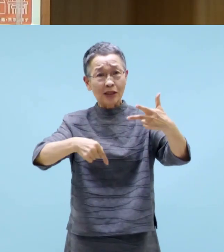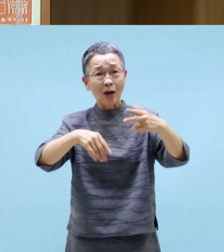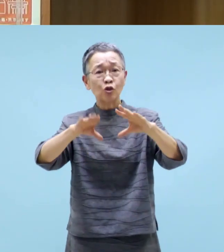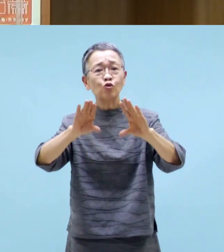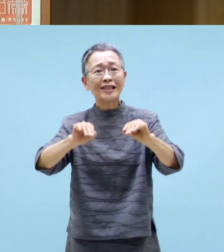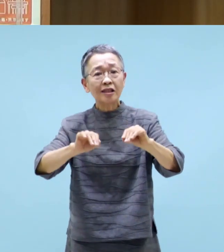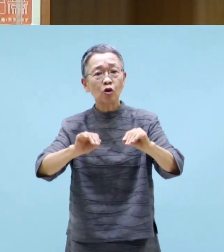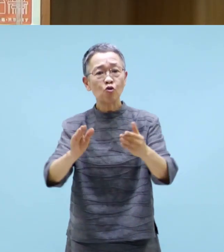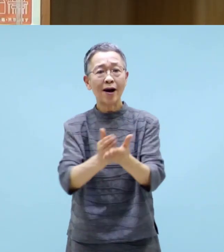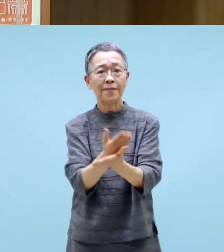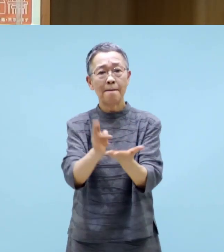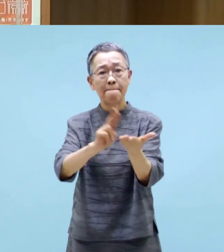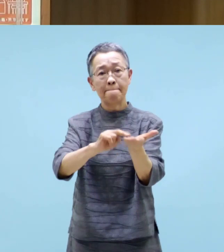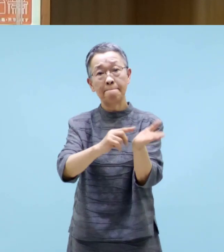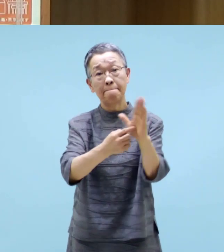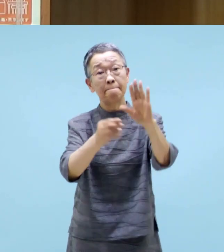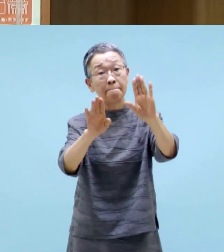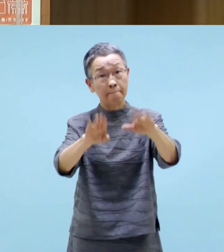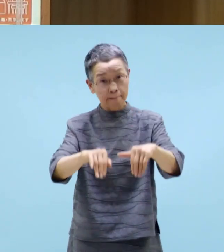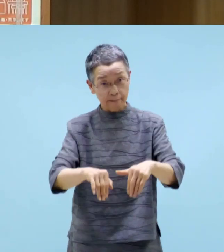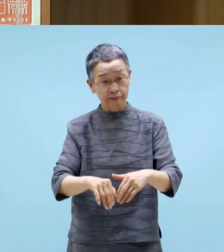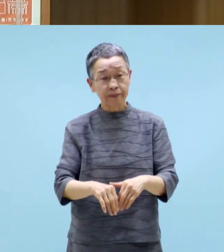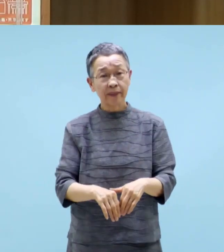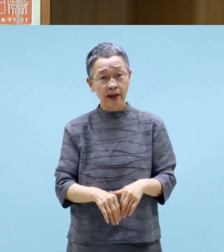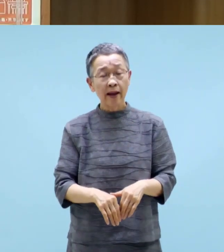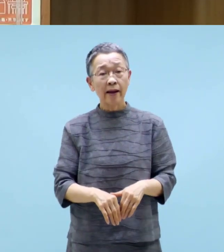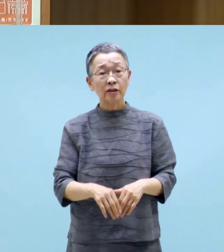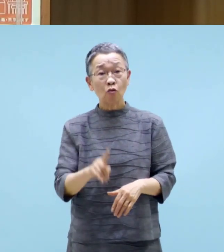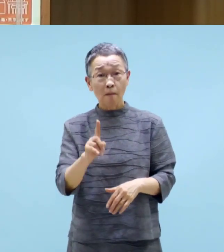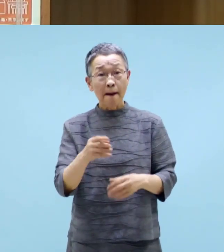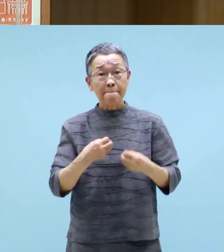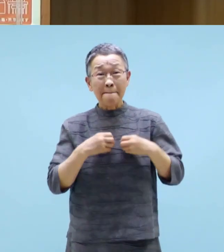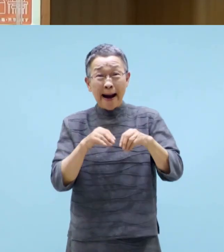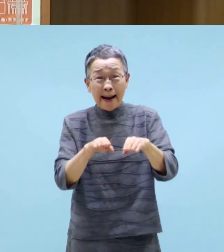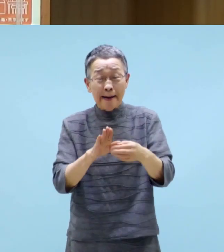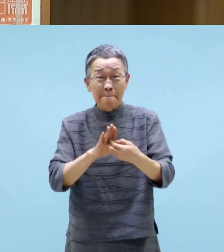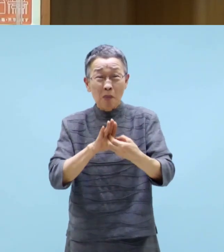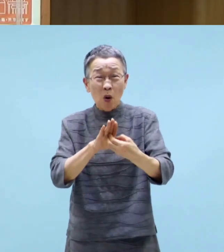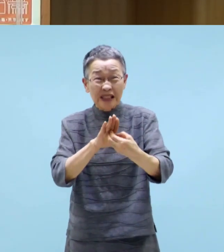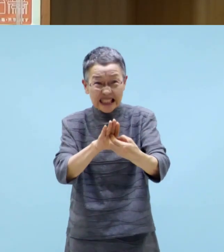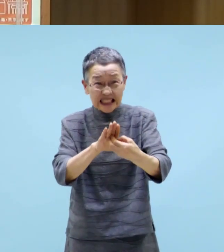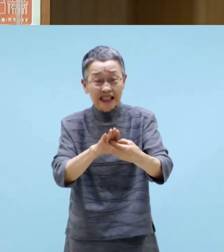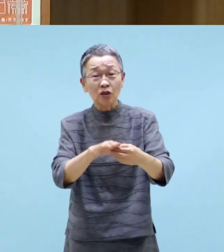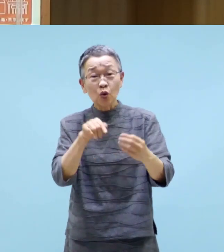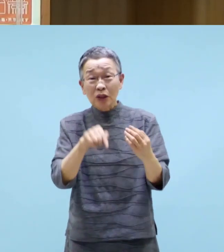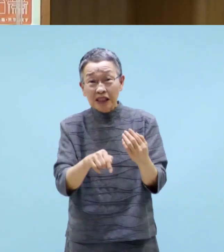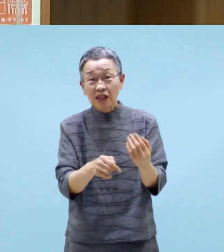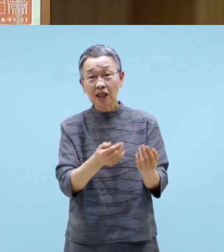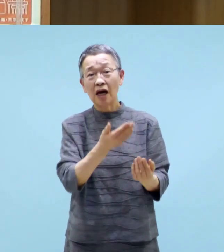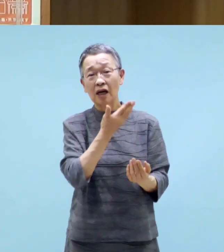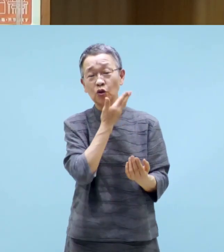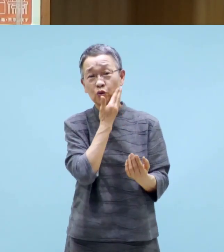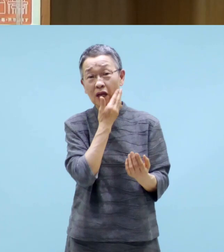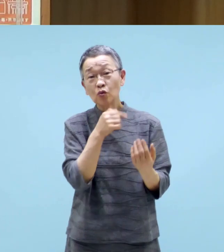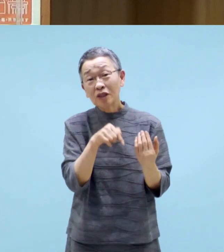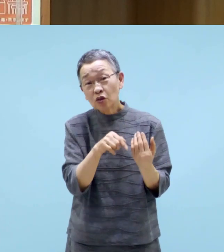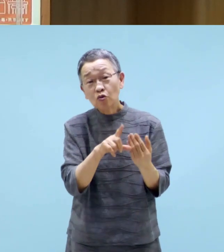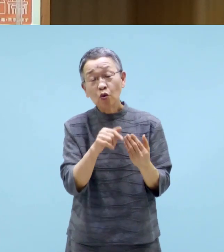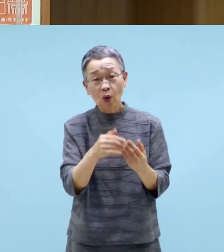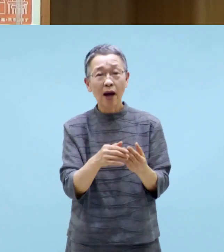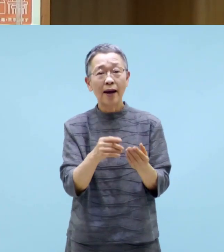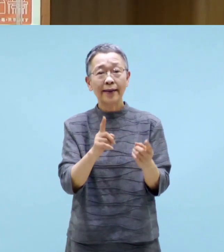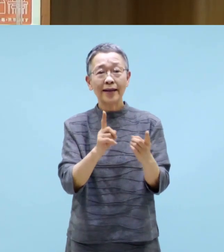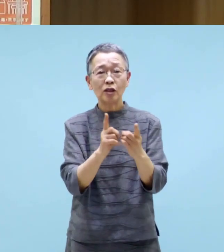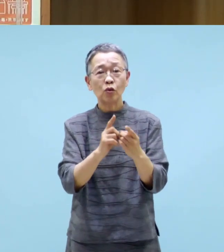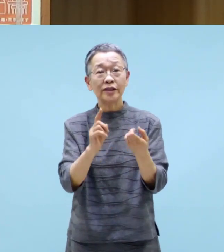ました。で、一つまん延防止等重点措置の対象になった場合、そういったことを許